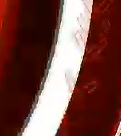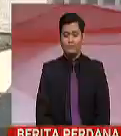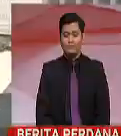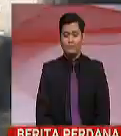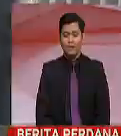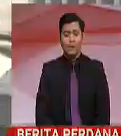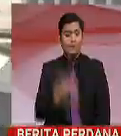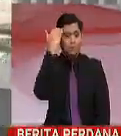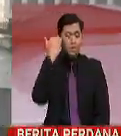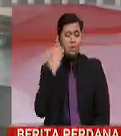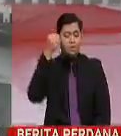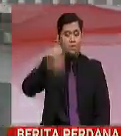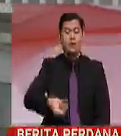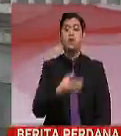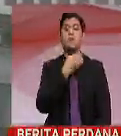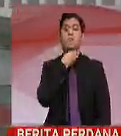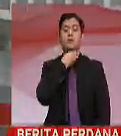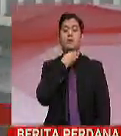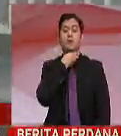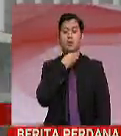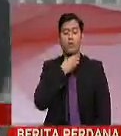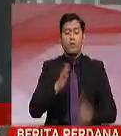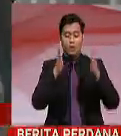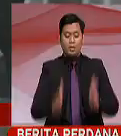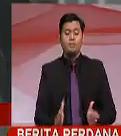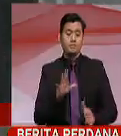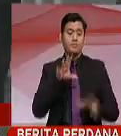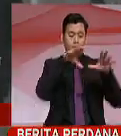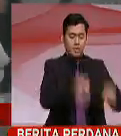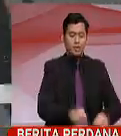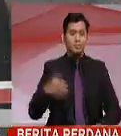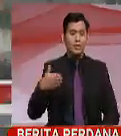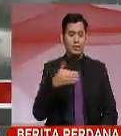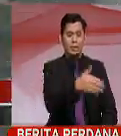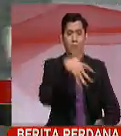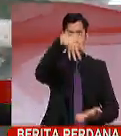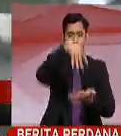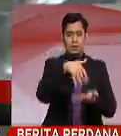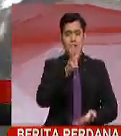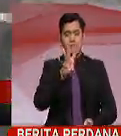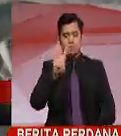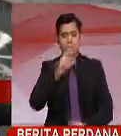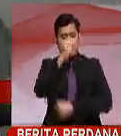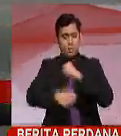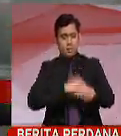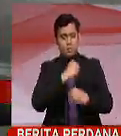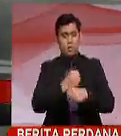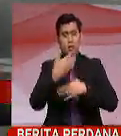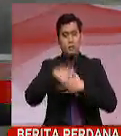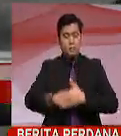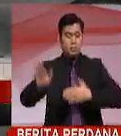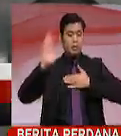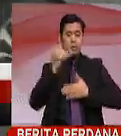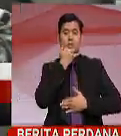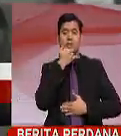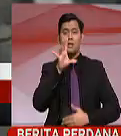Hai dipakai Mas SNI populer seorang nelayan dijatuhkan hukuman penjara dan puluh empat tahun dan delapan Sepatan selepas mengaku bersalah atas